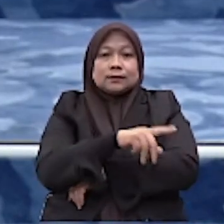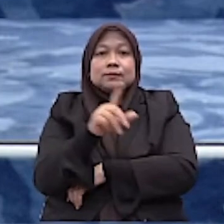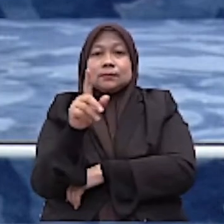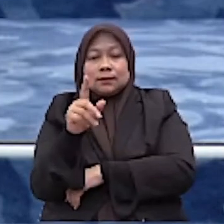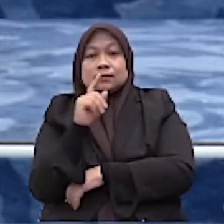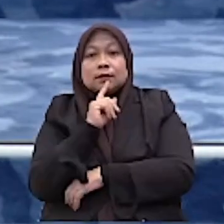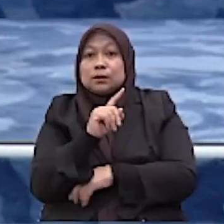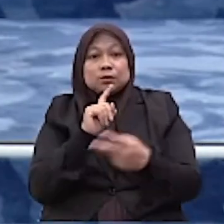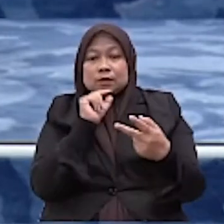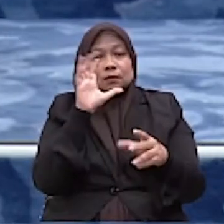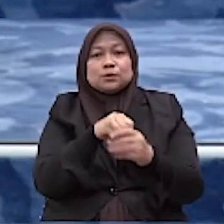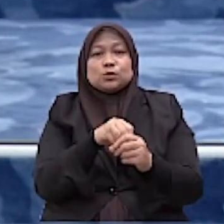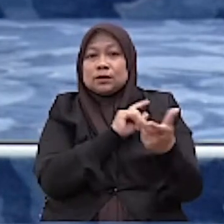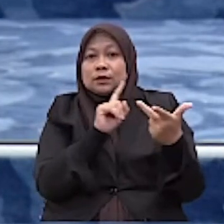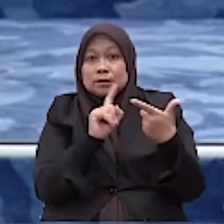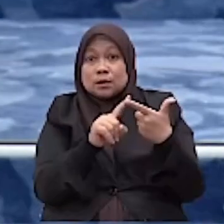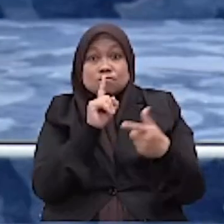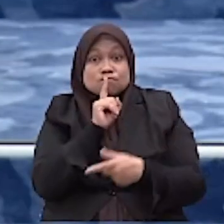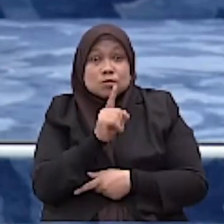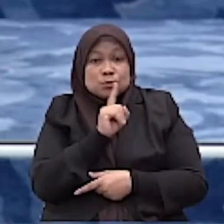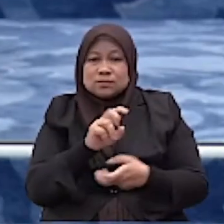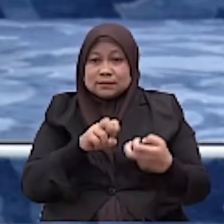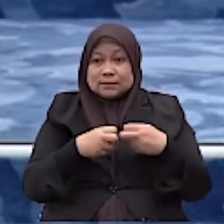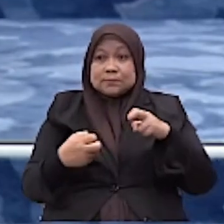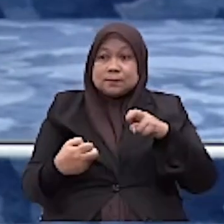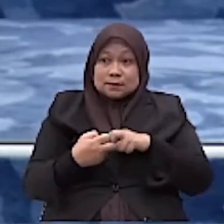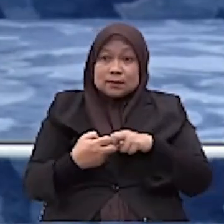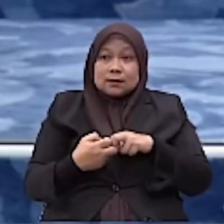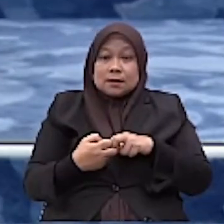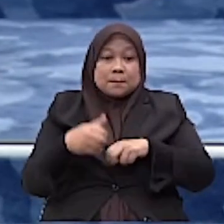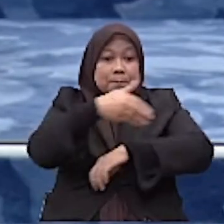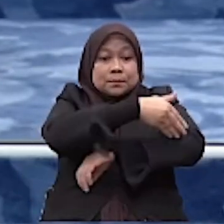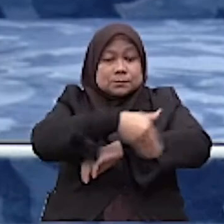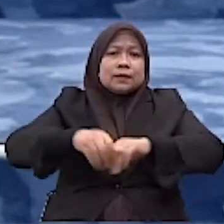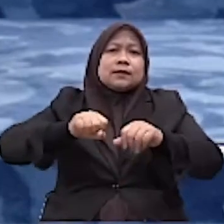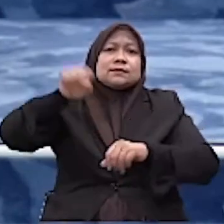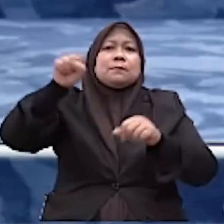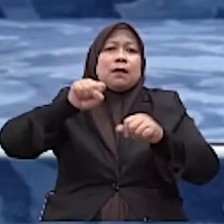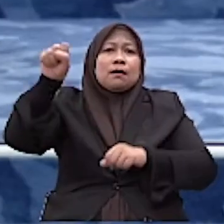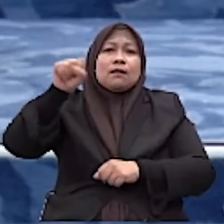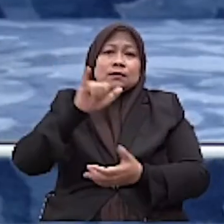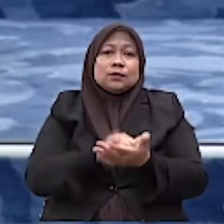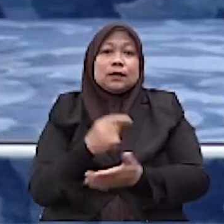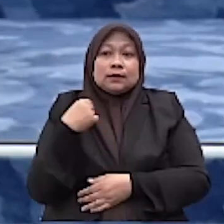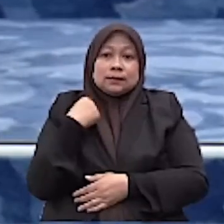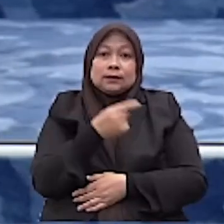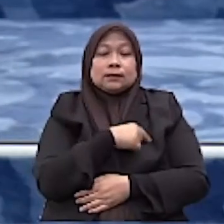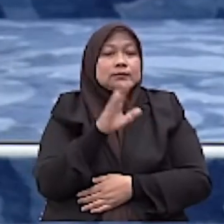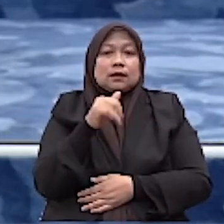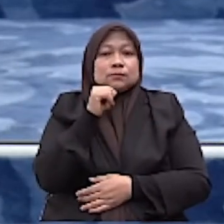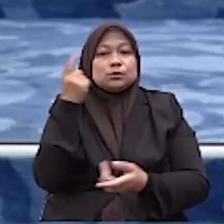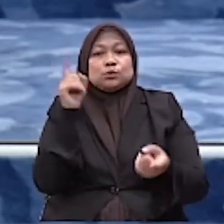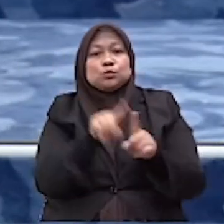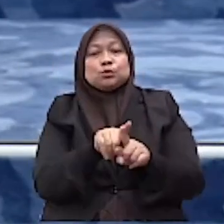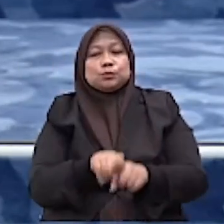yang keduanya soal yang yang betul-betul jadi masalah ialah soal kesepadaan dengan sabar yang kita tidak setuju